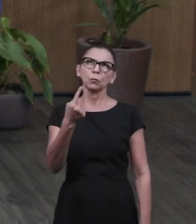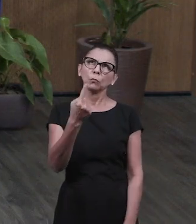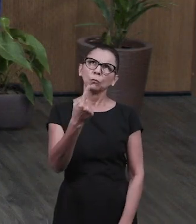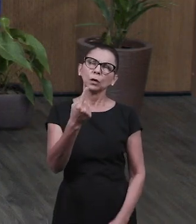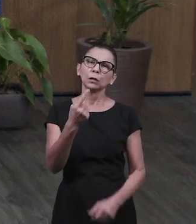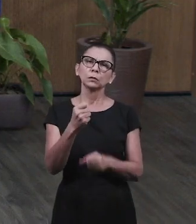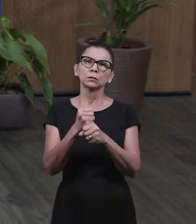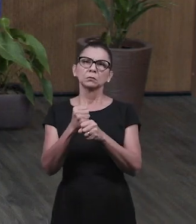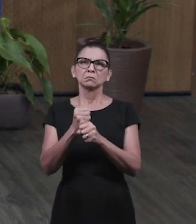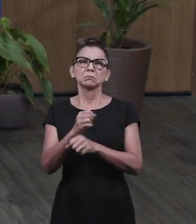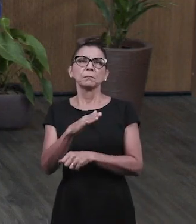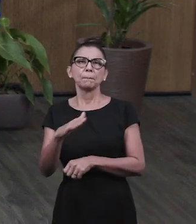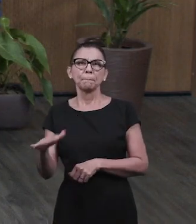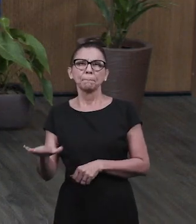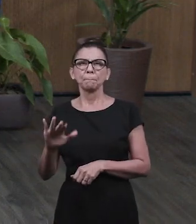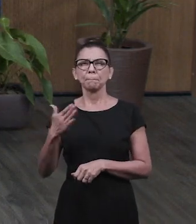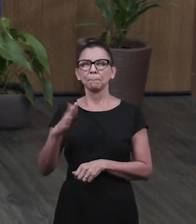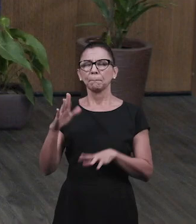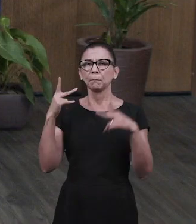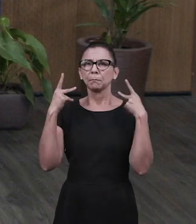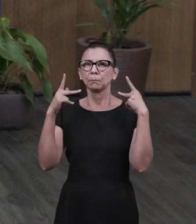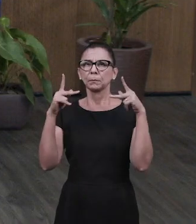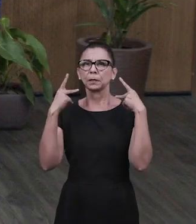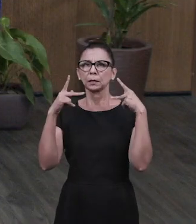est resté 1 an et demi